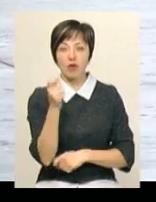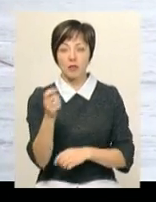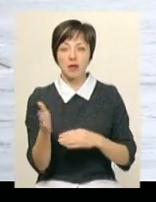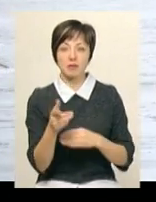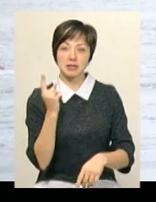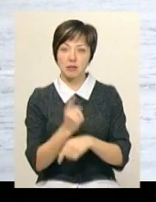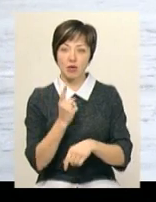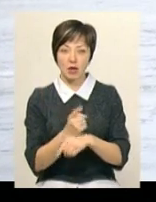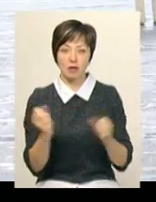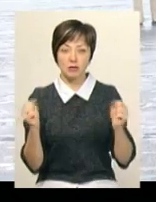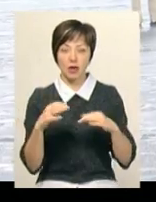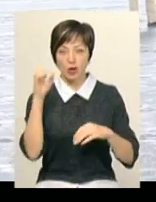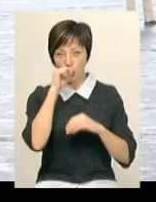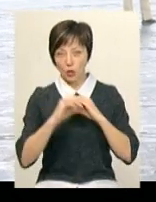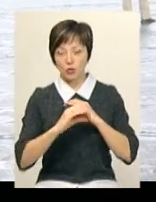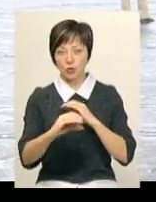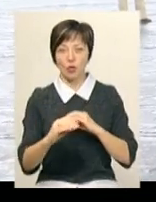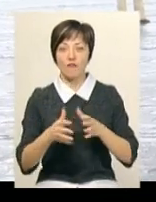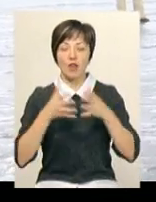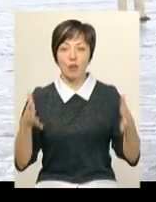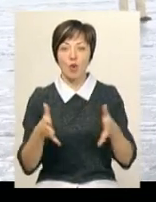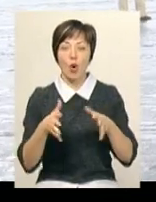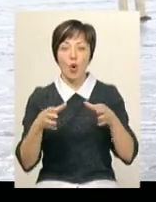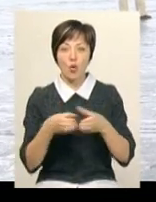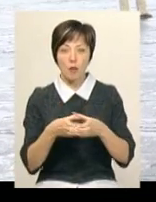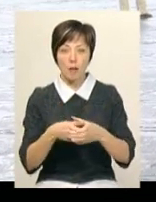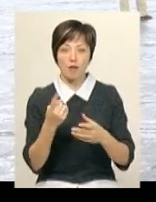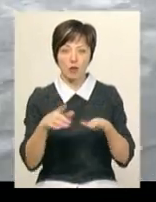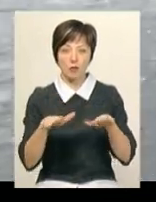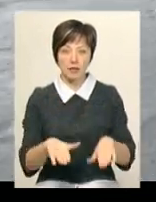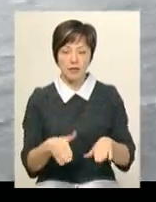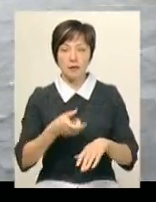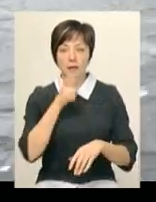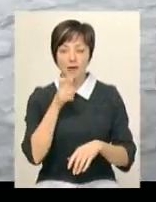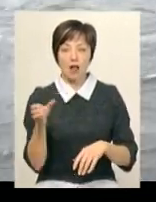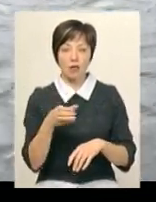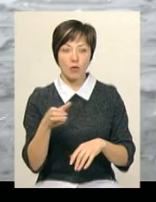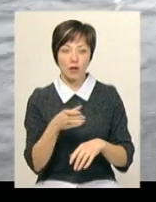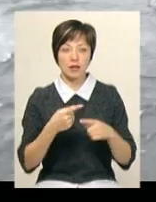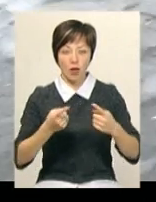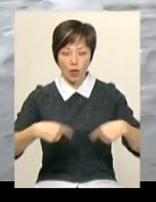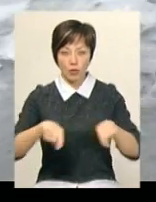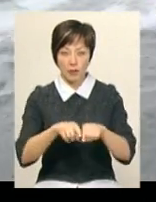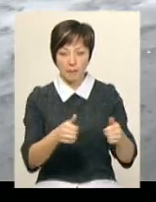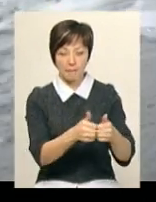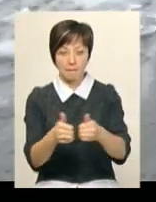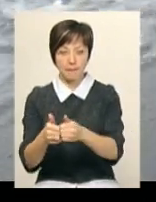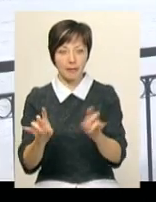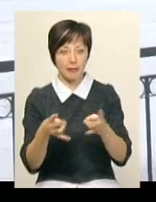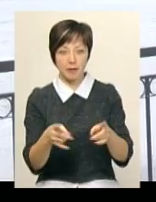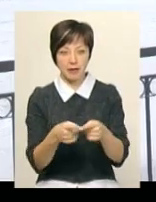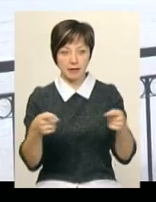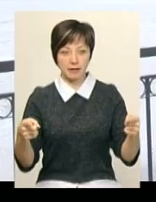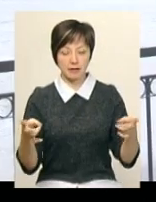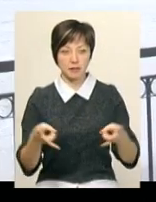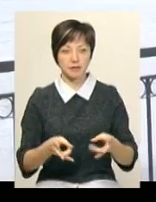забороняється збиратися на люду великими групами в одному місці та вживати алкогольні напої. Також робити лунки для риболовлі на близькій одна від одного відстані.